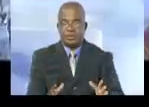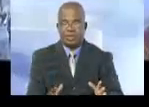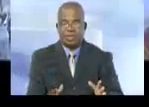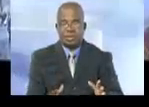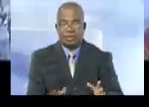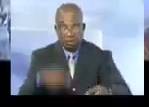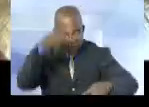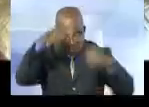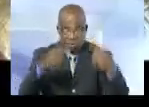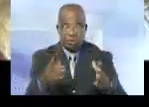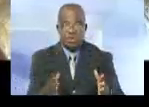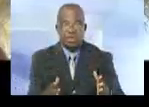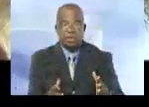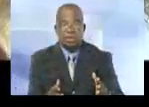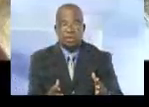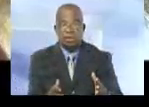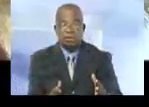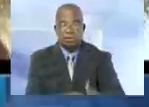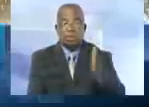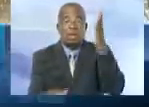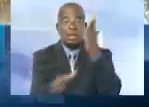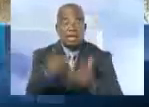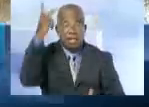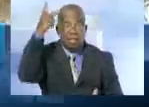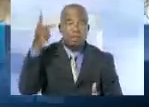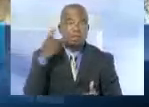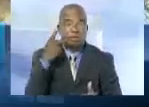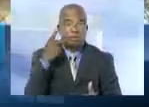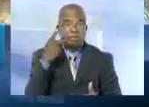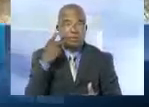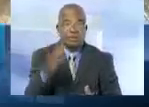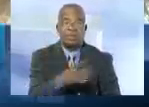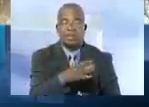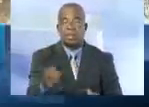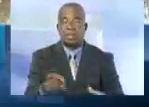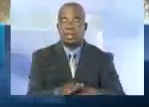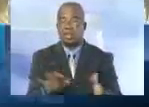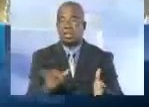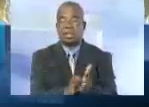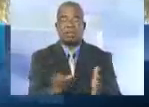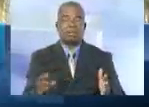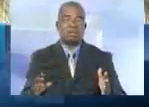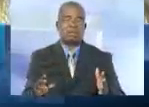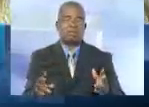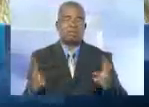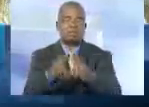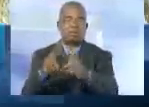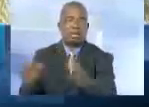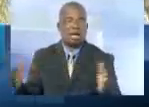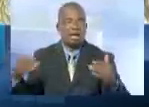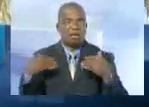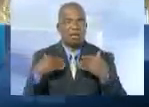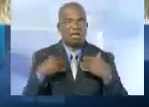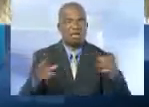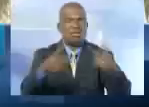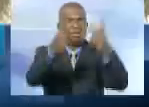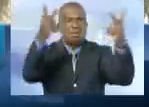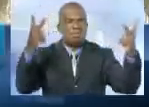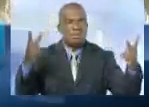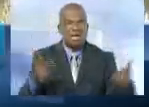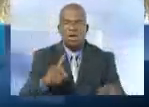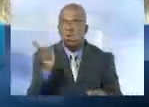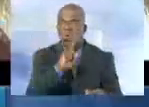leurs préoccupations. La sous-préfecture d'Assini est, disons, en partie couverte d'eau, à raison de